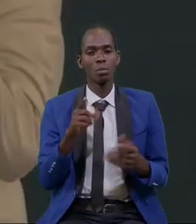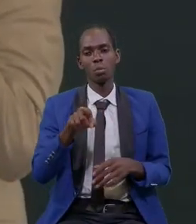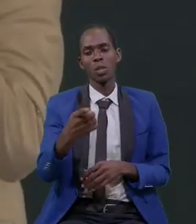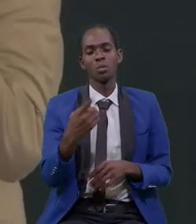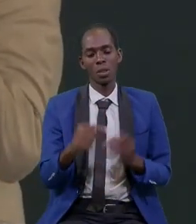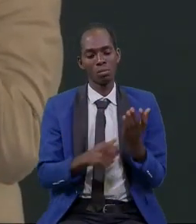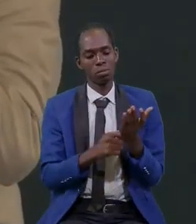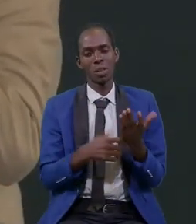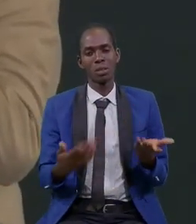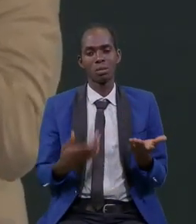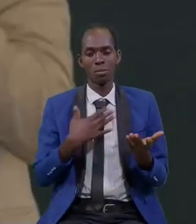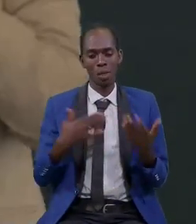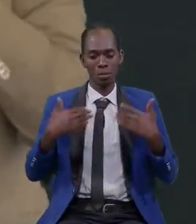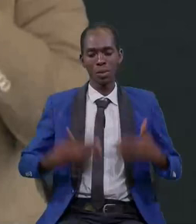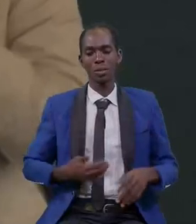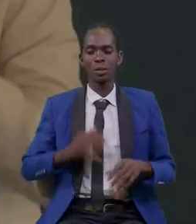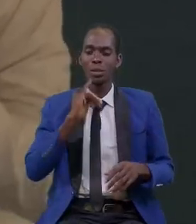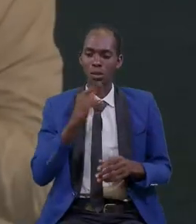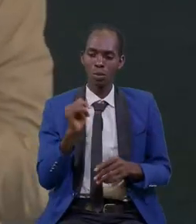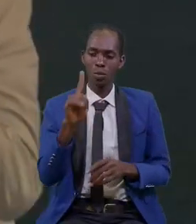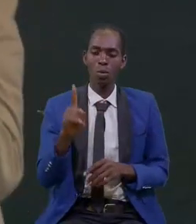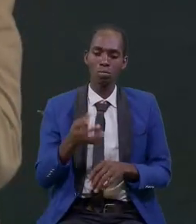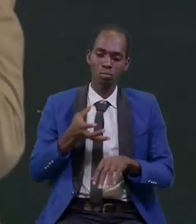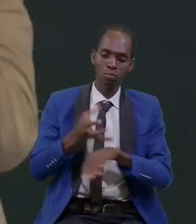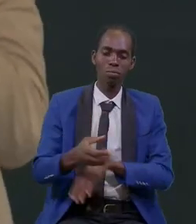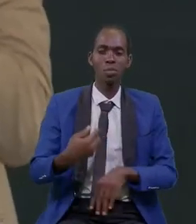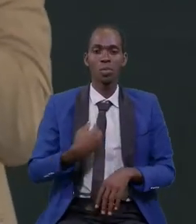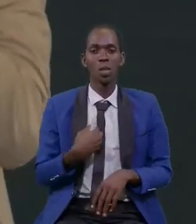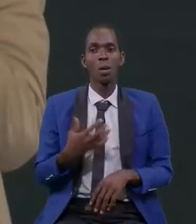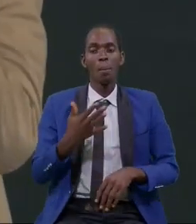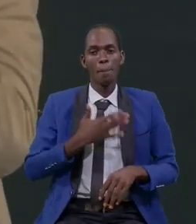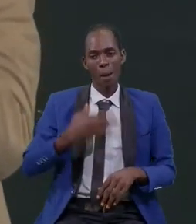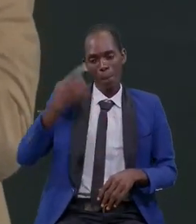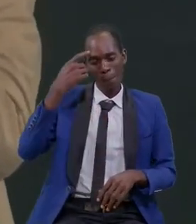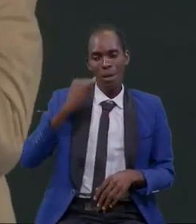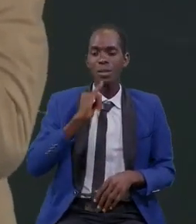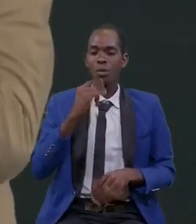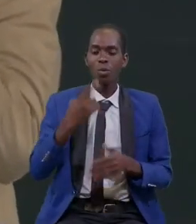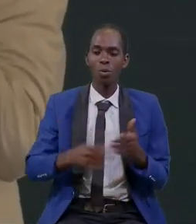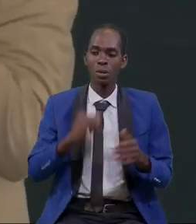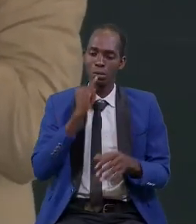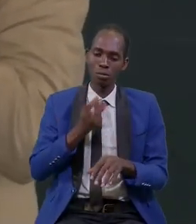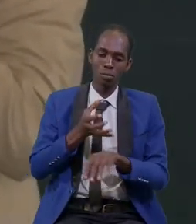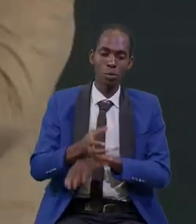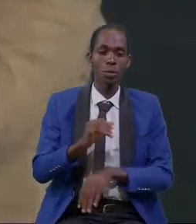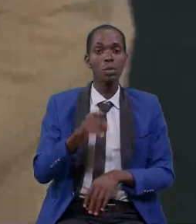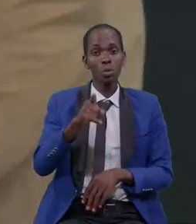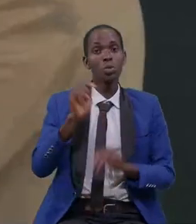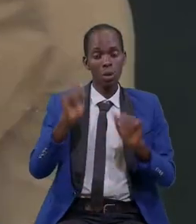vaincre. Un vrai croyant. Ma pensée me pousse, tu dois vaincre. Si tu es un vrai